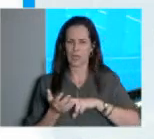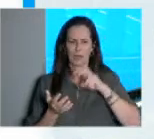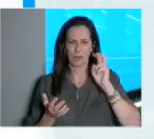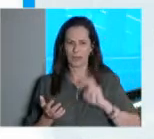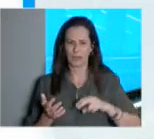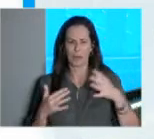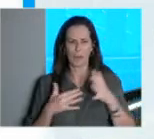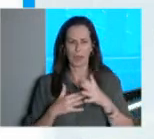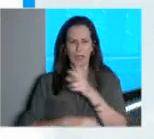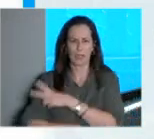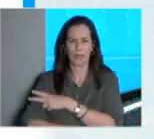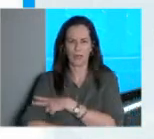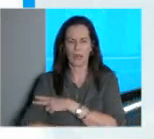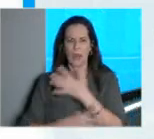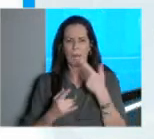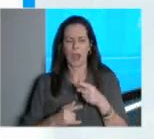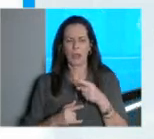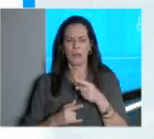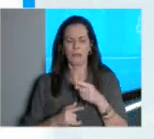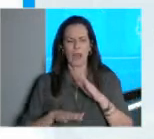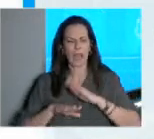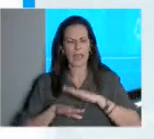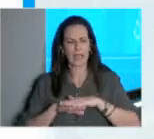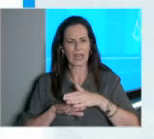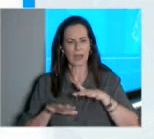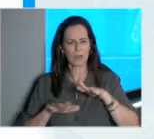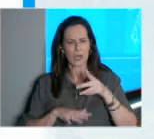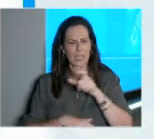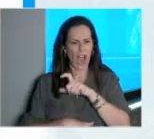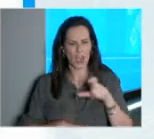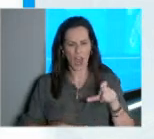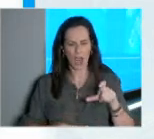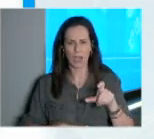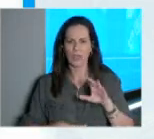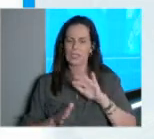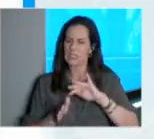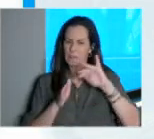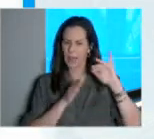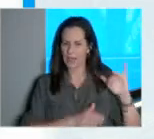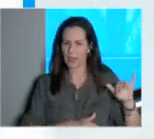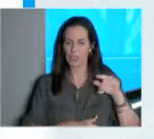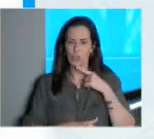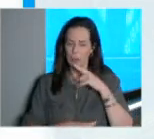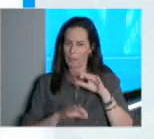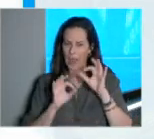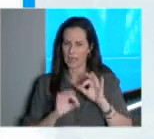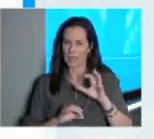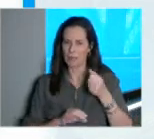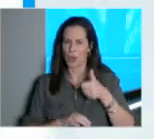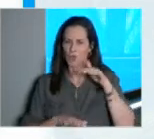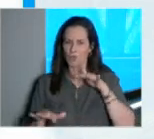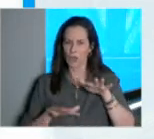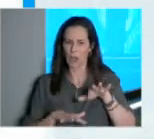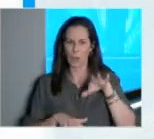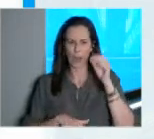בשלב חקירת המשטרה. ממתי הרף האתי לראש ממשלה הוא הרשעה? שים את זה בצד, זה אומר שאתה בסדר עם ראש ממשלה